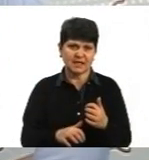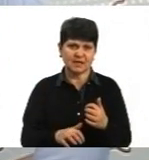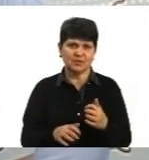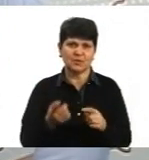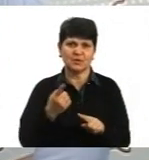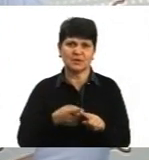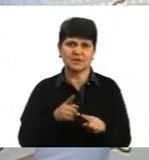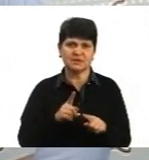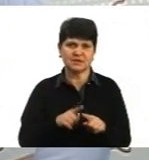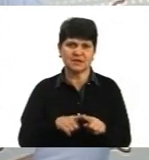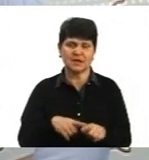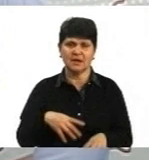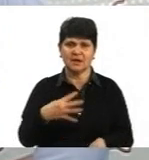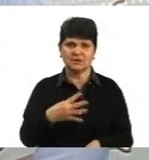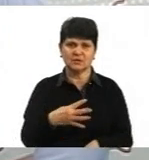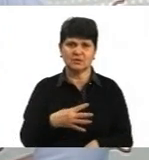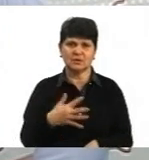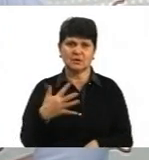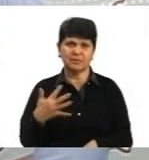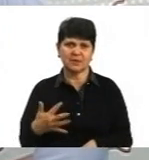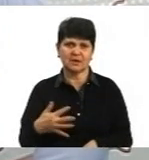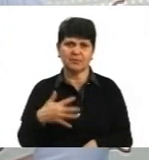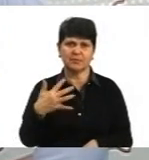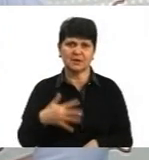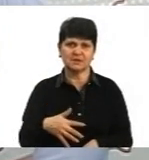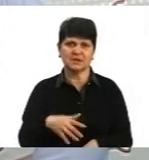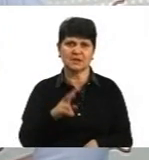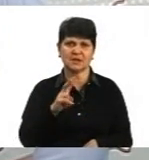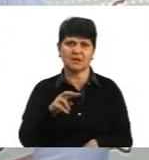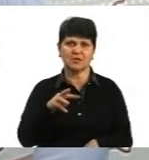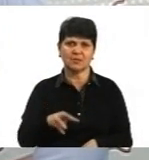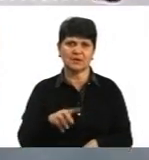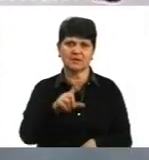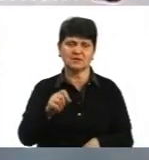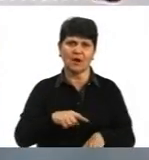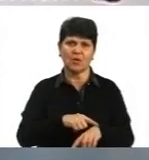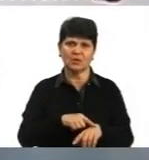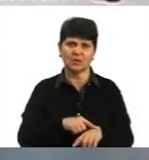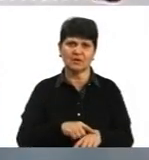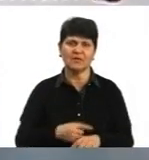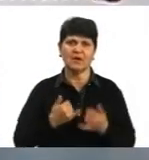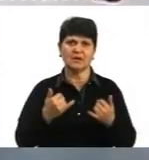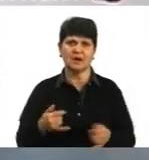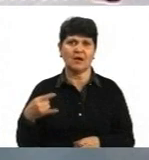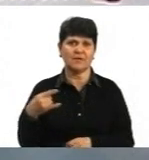В середньому це 45-50 км за годину для автомобіля. То з такою швидкістю потрібно рухатися,